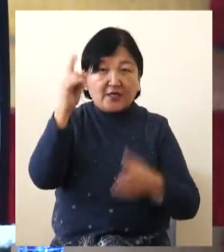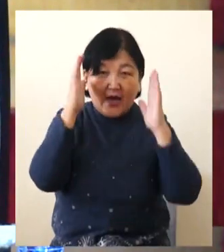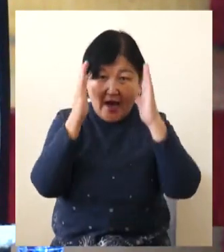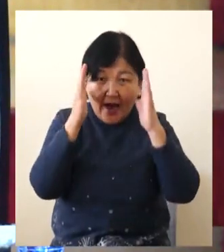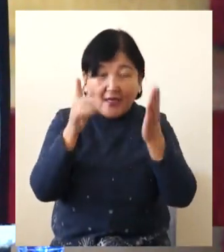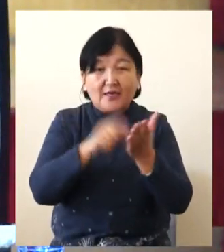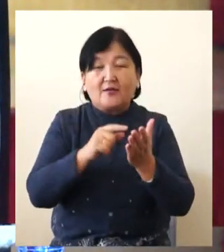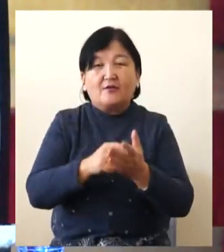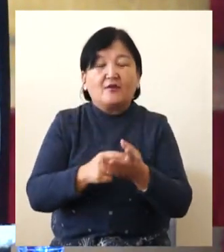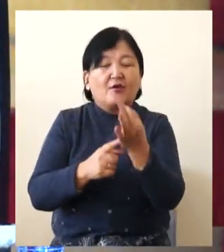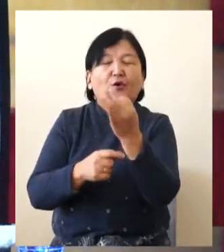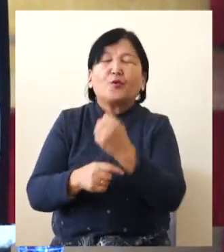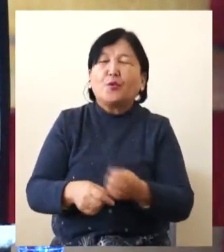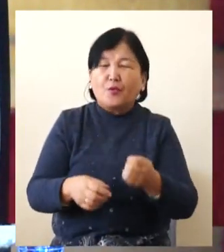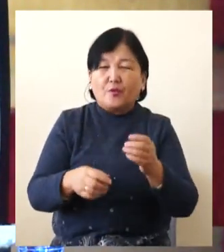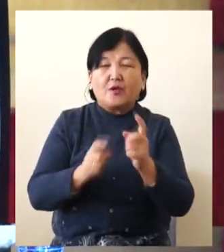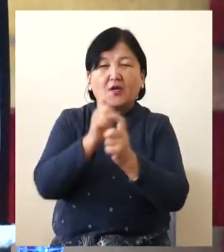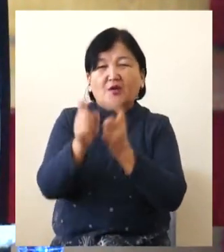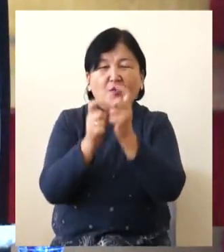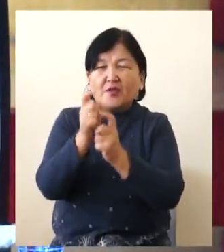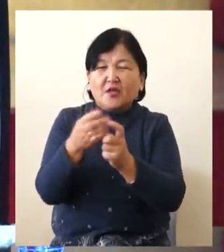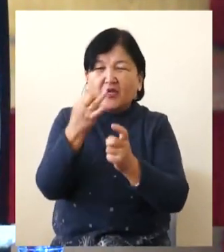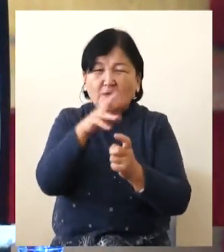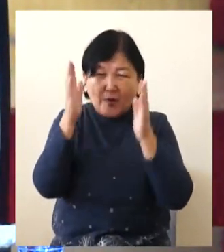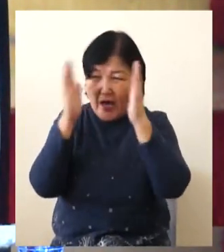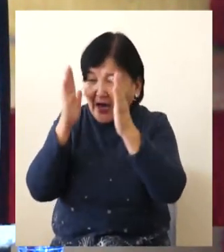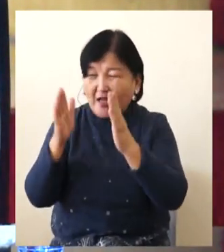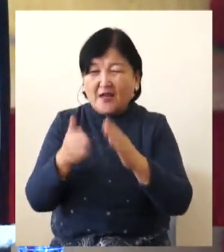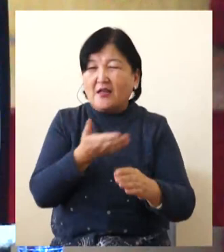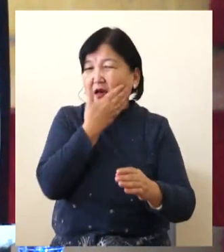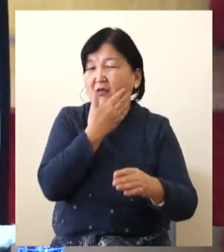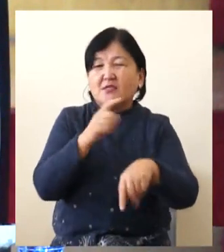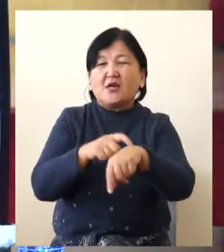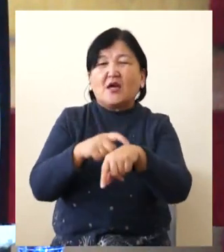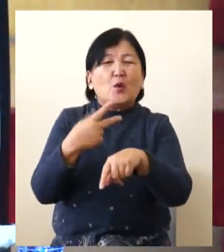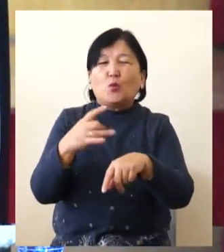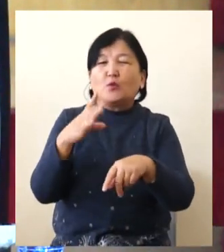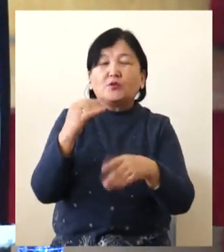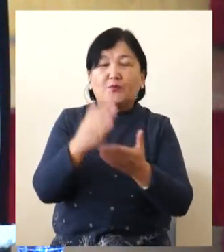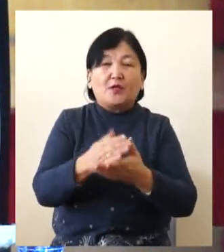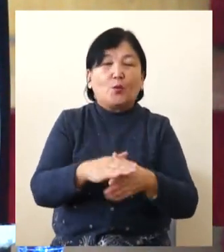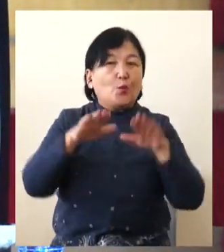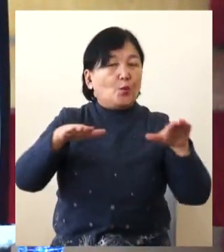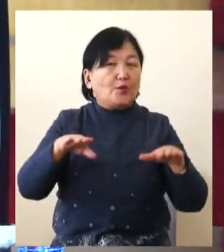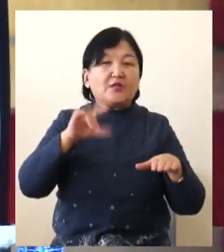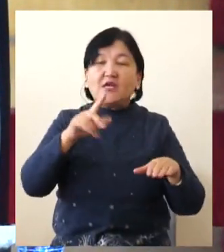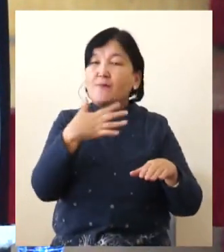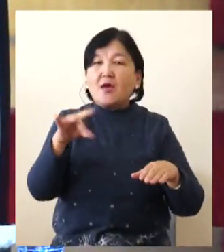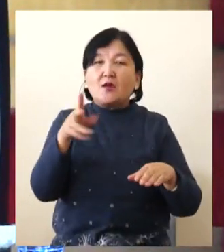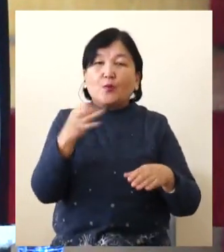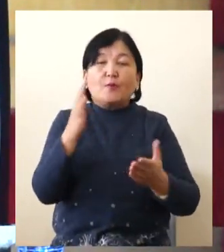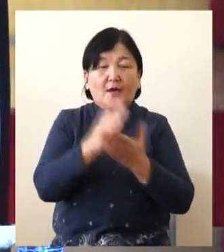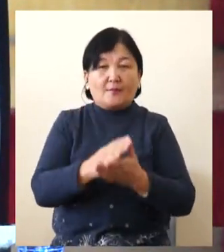2-3 хэрүүл руу мөнд эндүүх анхаарал өгөөс хамаа хайрын цаг алдаад байна гэдгийг л би харж байна. Ялангуяа хүүхдүүдээ тэгмээргүй байна. Энэ